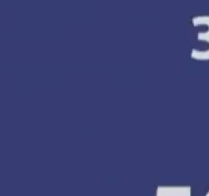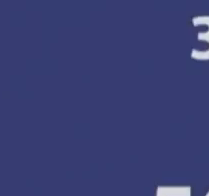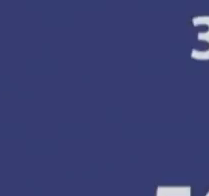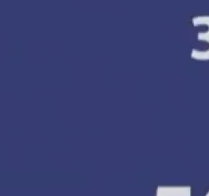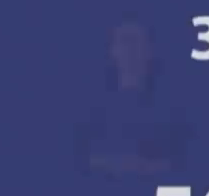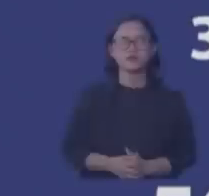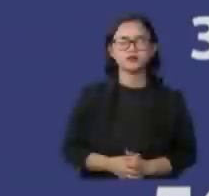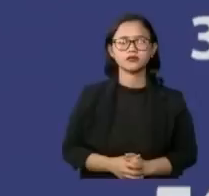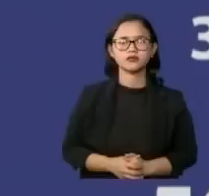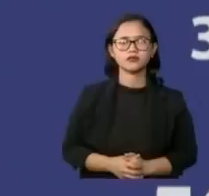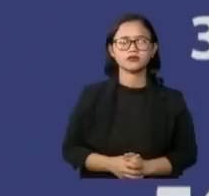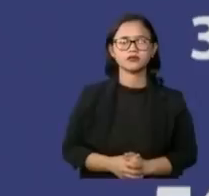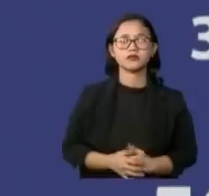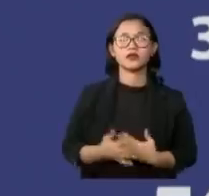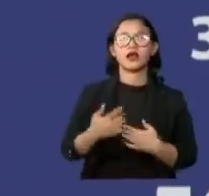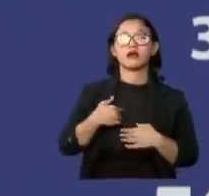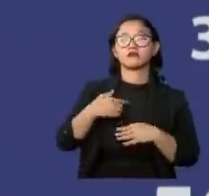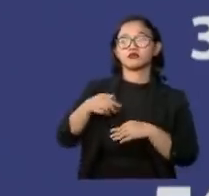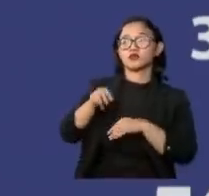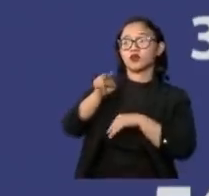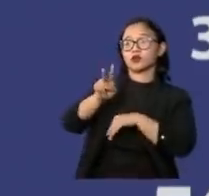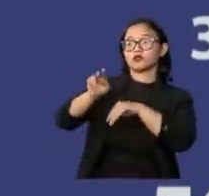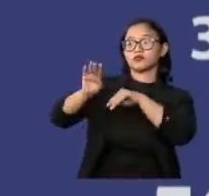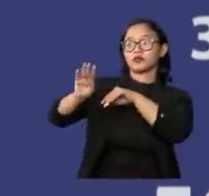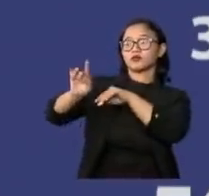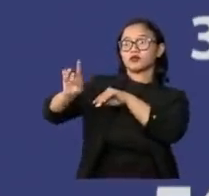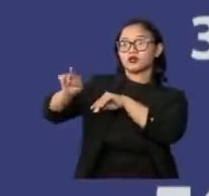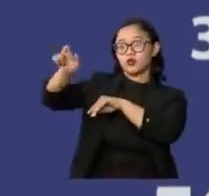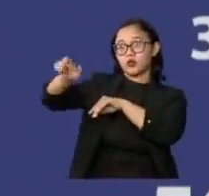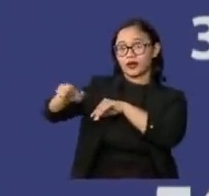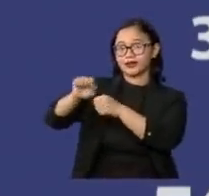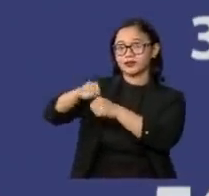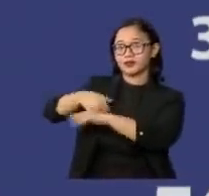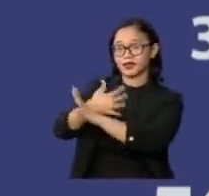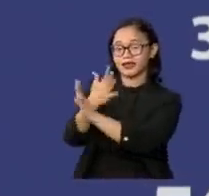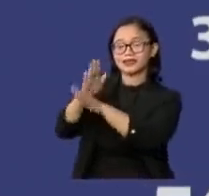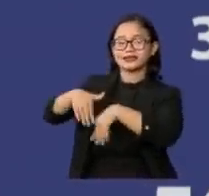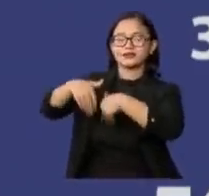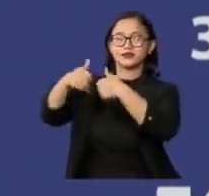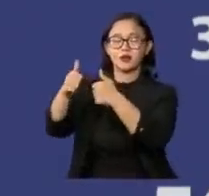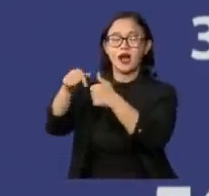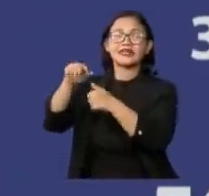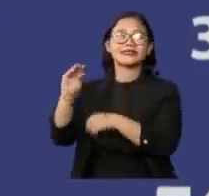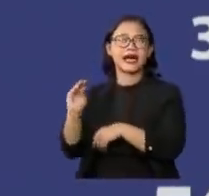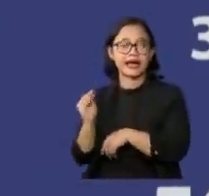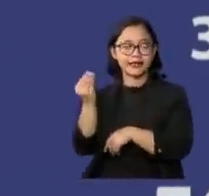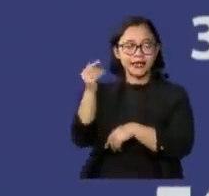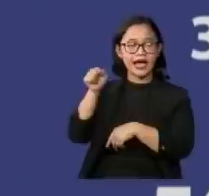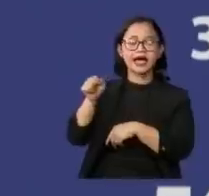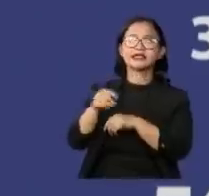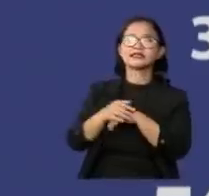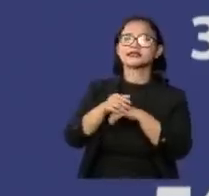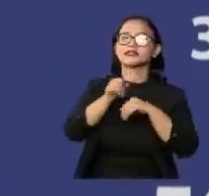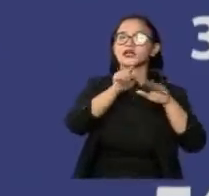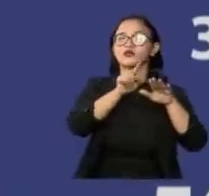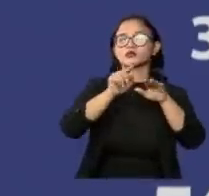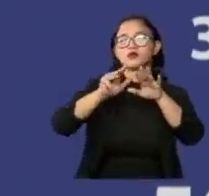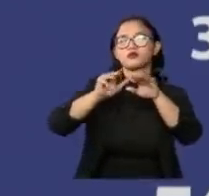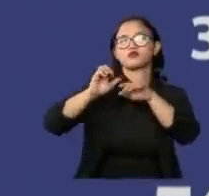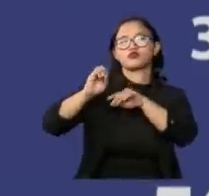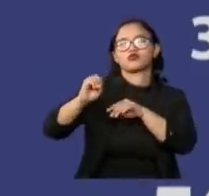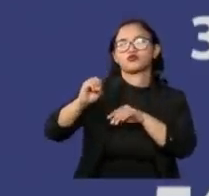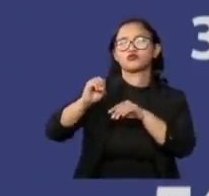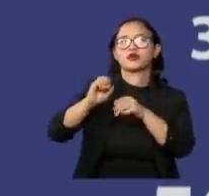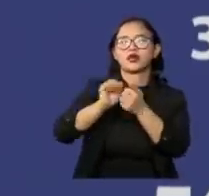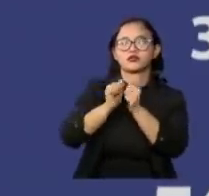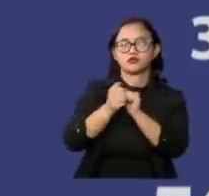241 orang sembuh. Kemudian DKI Jakarta melaporkan hari ini 196 kasus baru